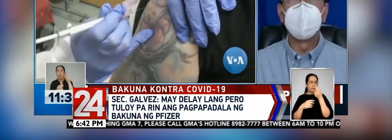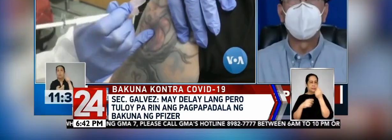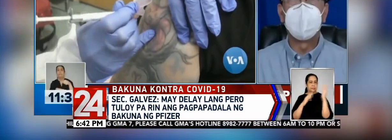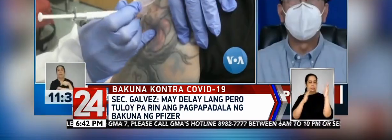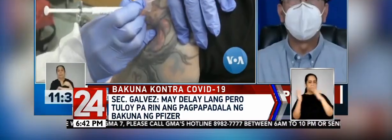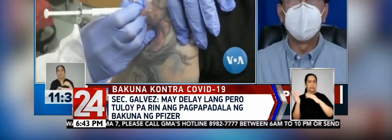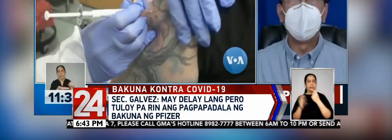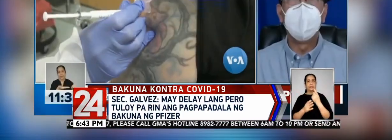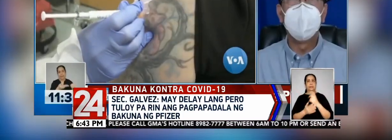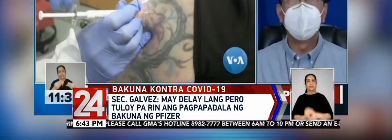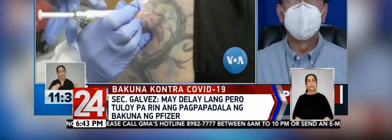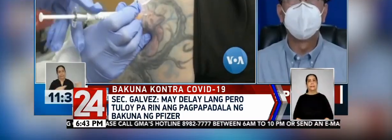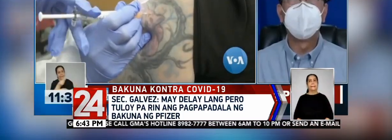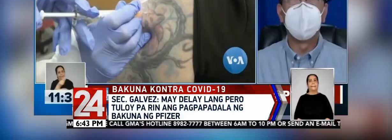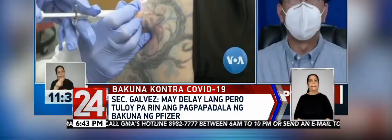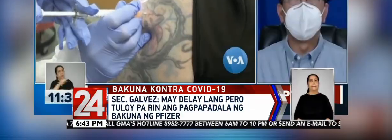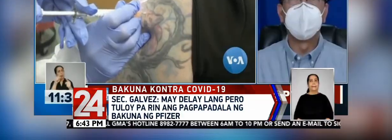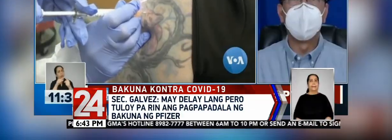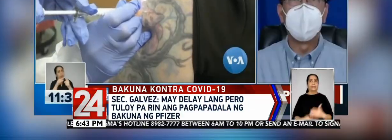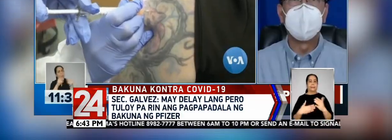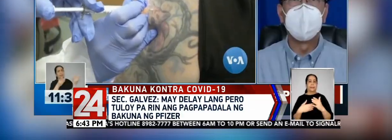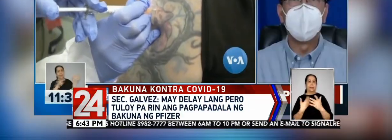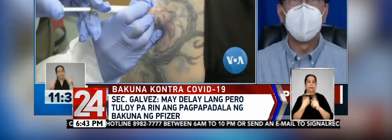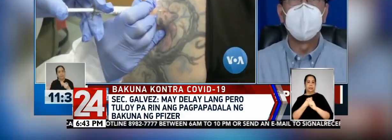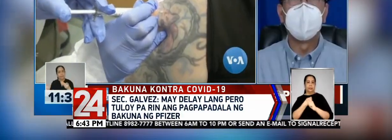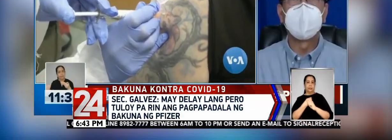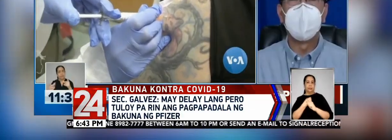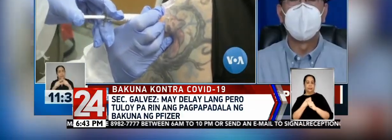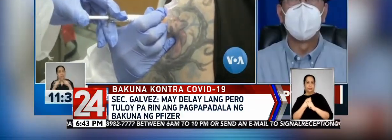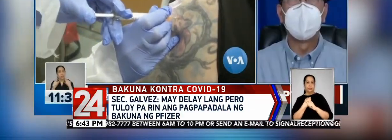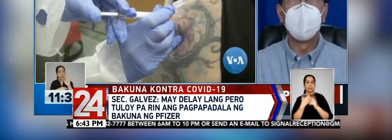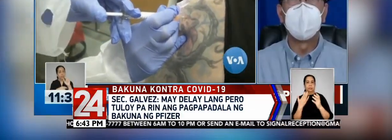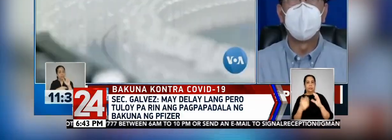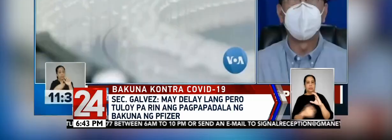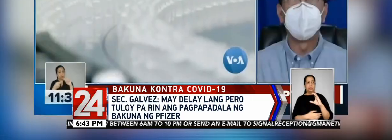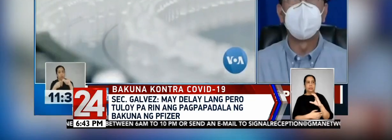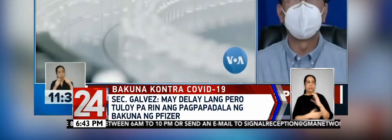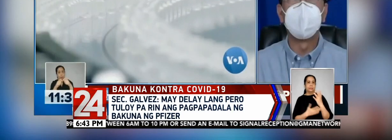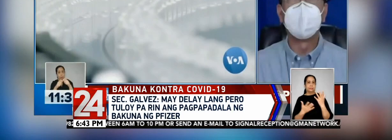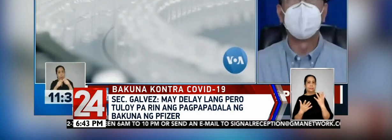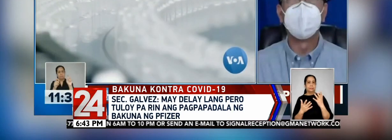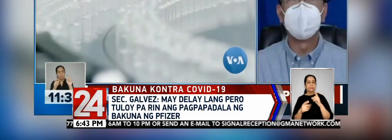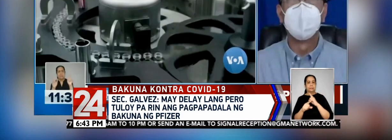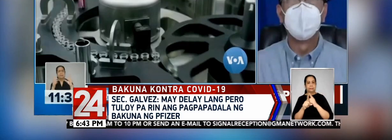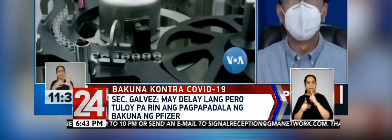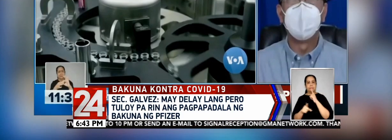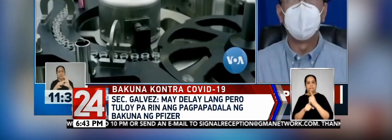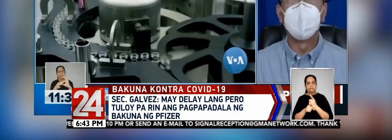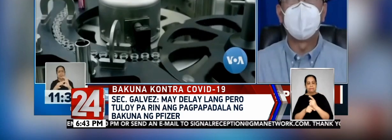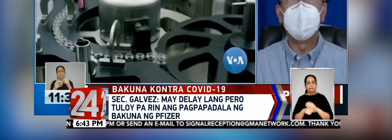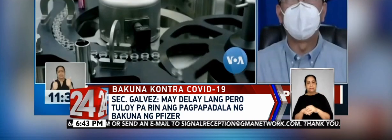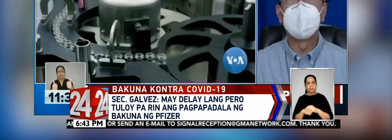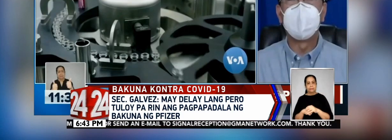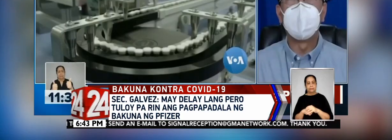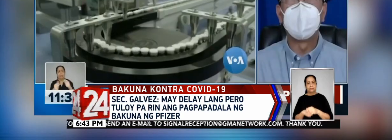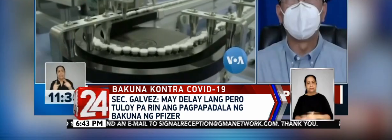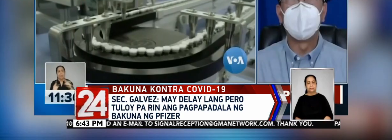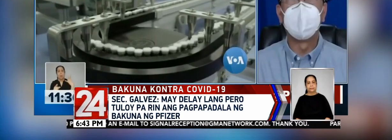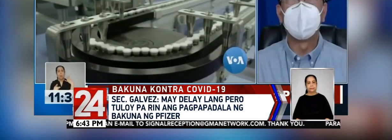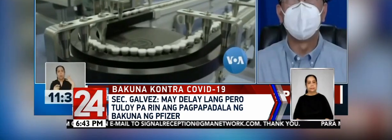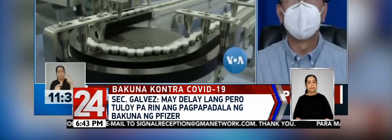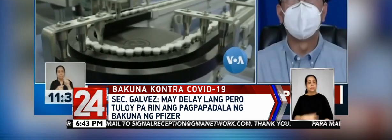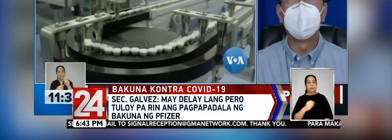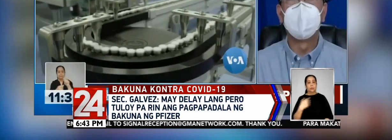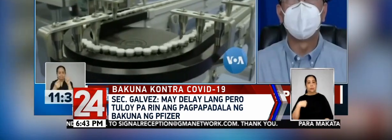is a temporary delay, pero ang ano po natin ay talagang usap po natin. And we agree na